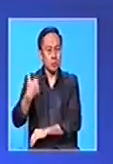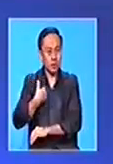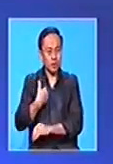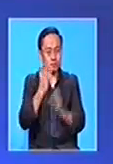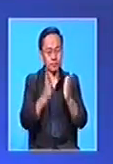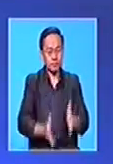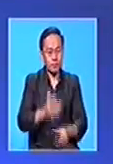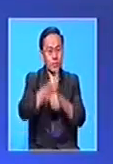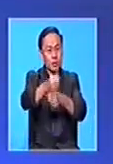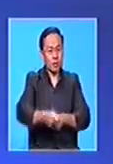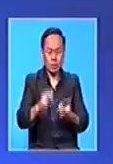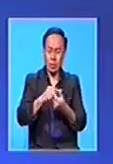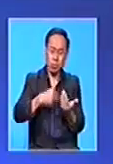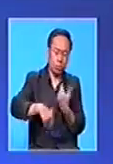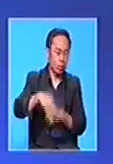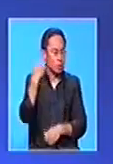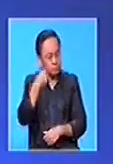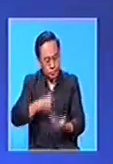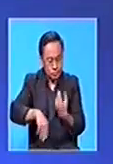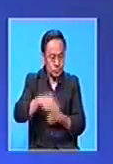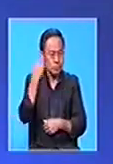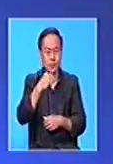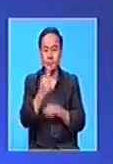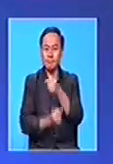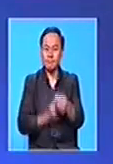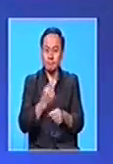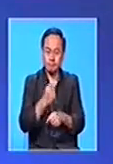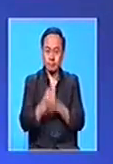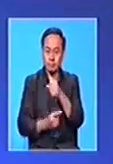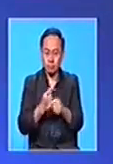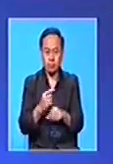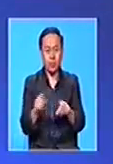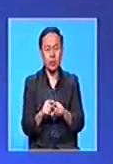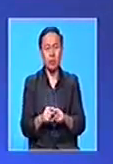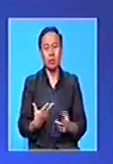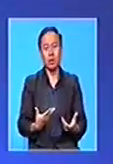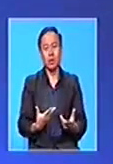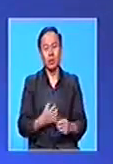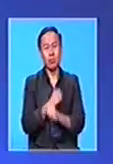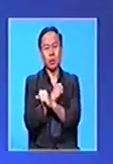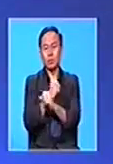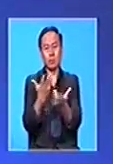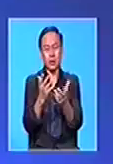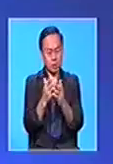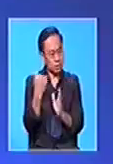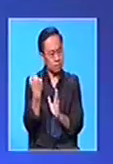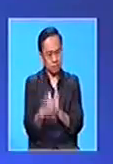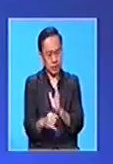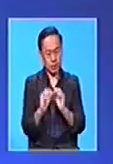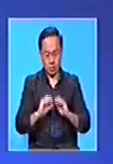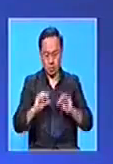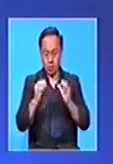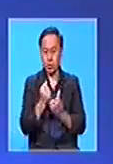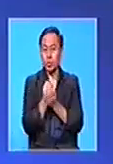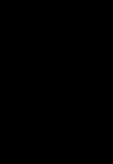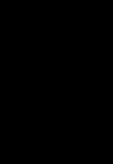ษตรกรก็จะประสบความเดือดร้อนซ้ำแล้วซ้ำเล่าเป็นหนี้เป็นสินอยู่ทุกปีนะเราไม่มีภูมิคุ้มกันที่ดีนะครับซึ่งไม่ถูกต้องทางรัฐบาลไม่เ